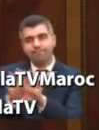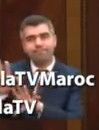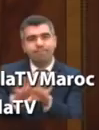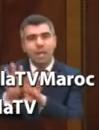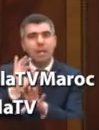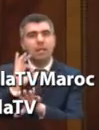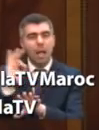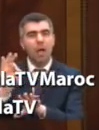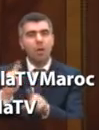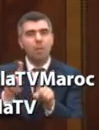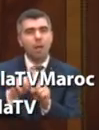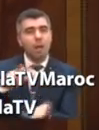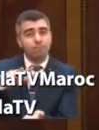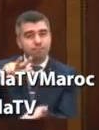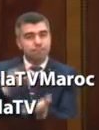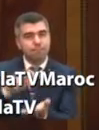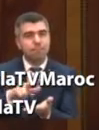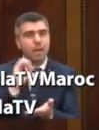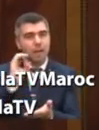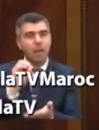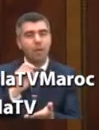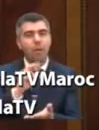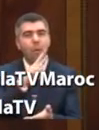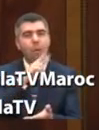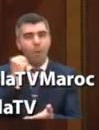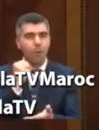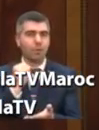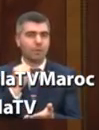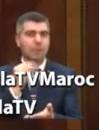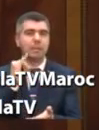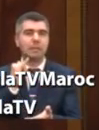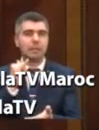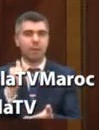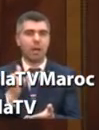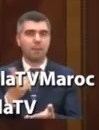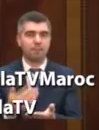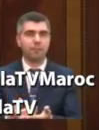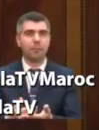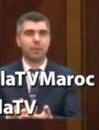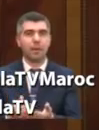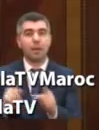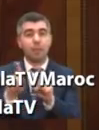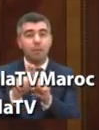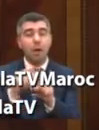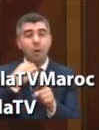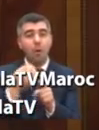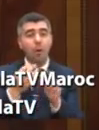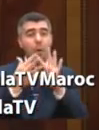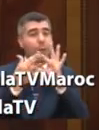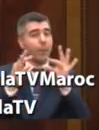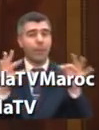المشؤومة إلا أن نذكره بأنه يتنكر لهذه السلسلة من